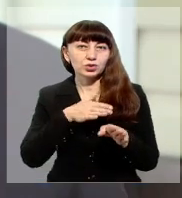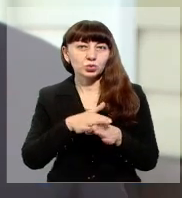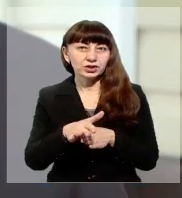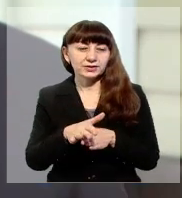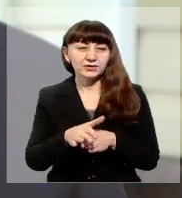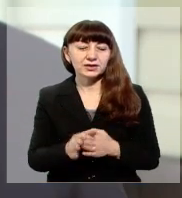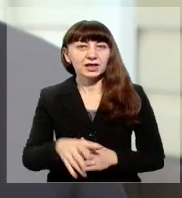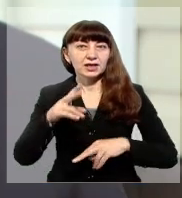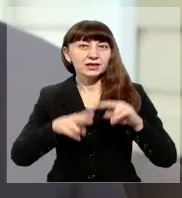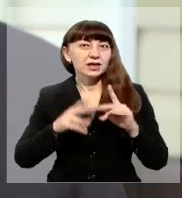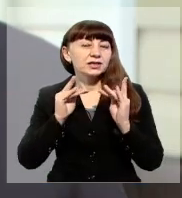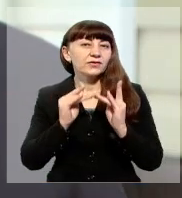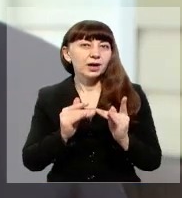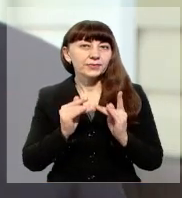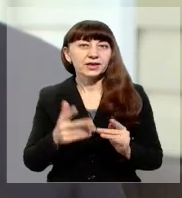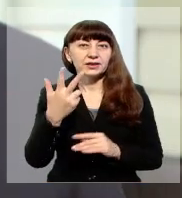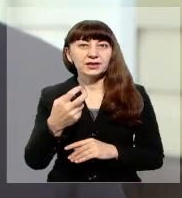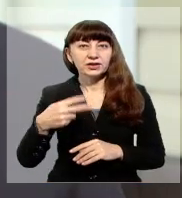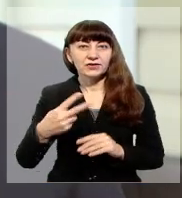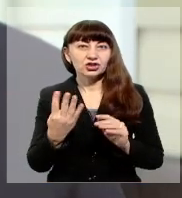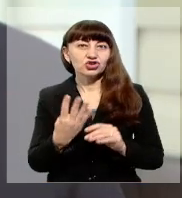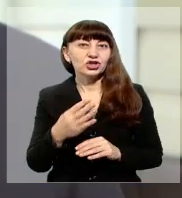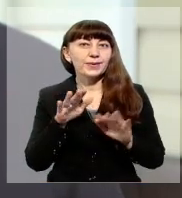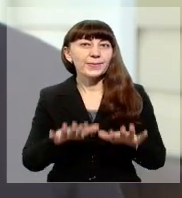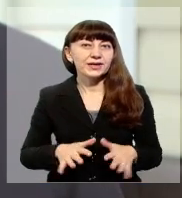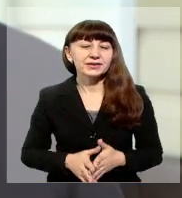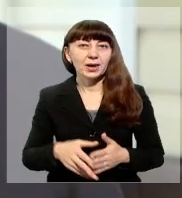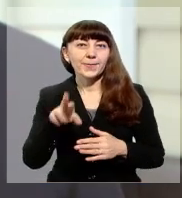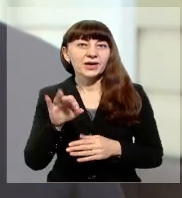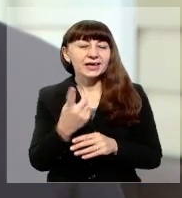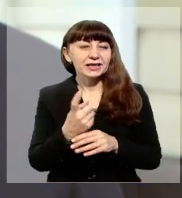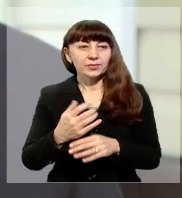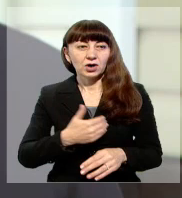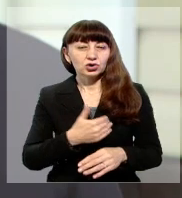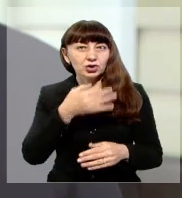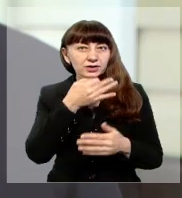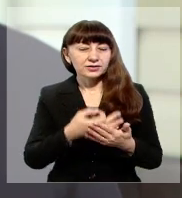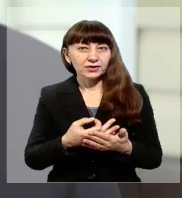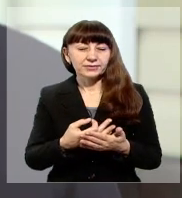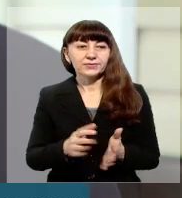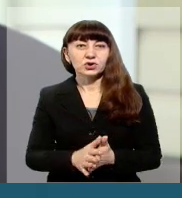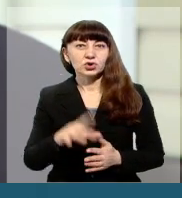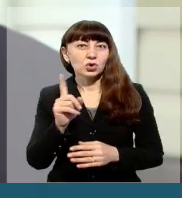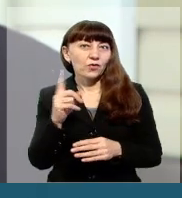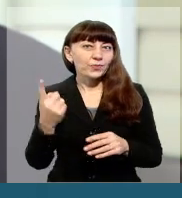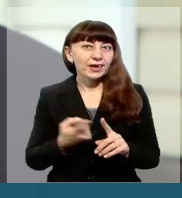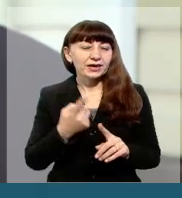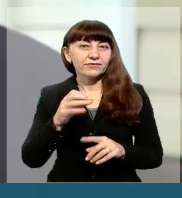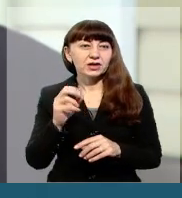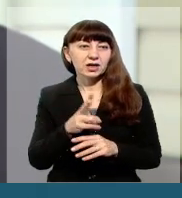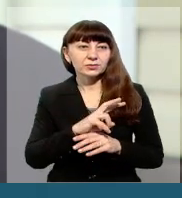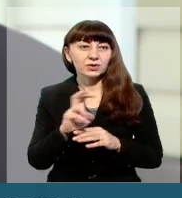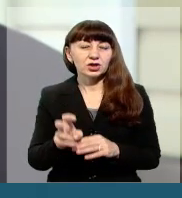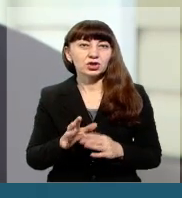жатақхана құрылысын жүзеге асыруға қол жеткіздік. Осы ретте студенттерге айтарым, сіздер алғашқы табалдырға аттап қоныстанып жатқан буынсыздар. Барлығы